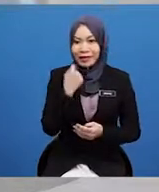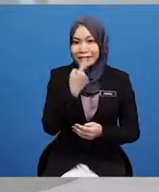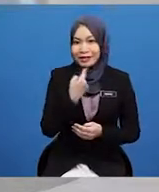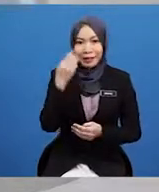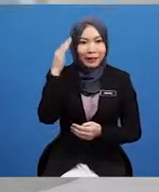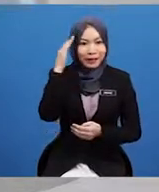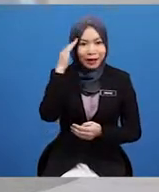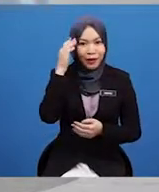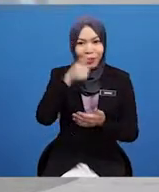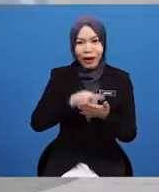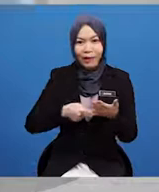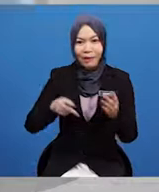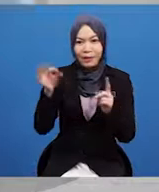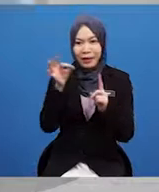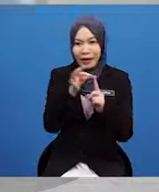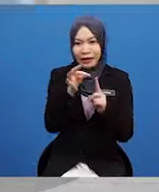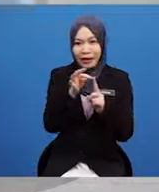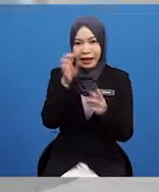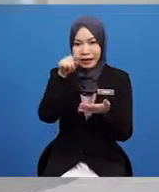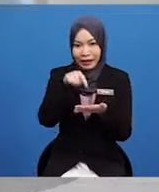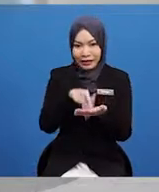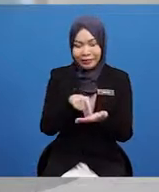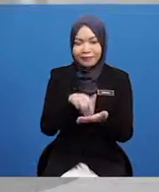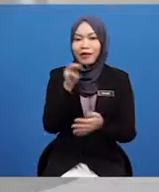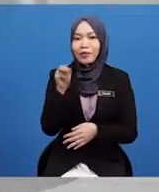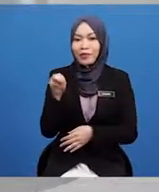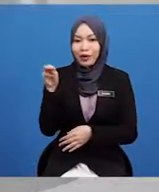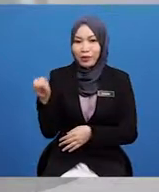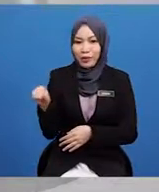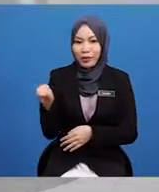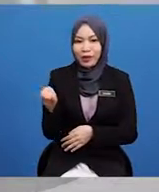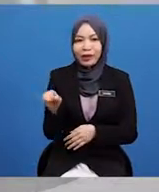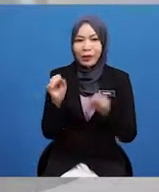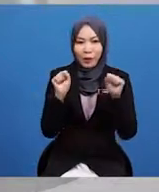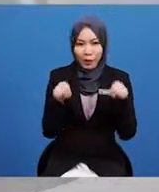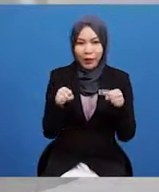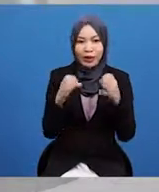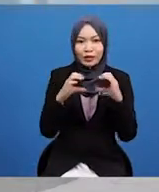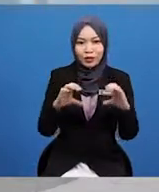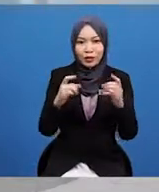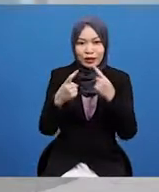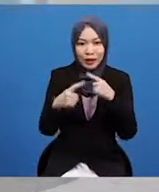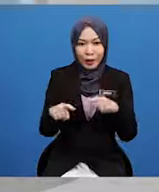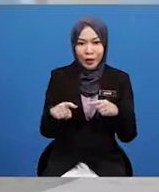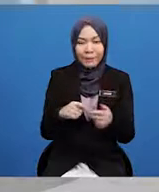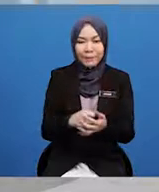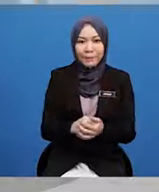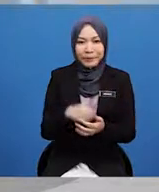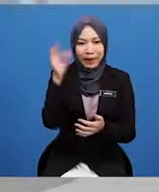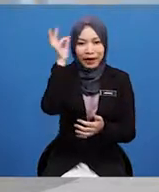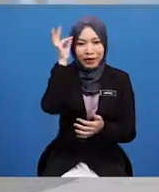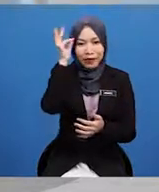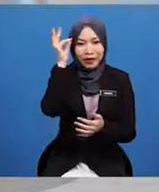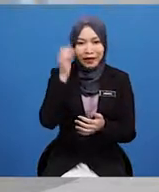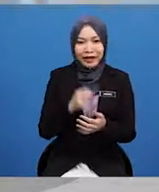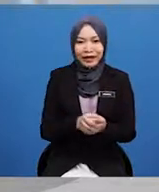teka apakah perkataan tersebut? Murid-murid, mari teka bersama-sama. Beberapa huruf telah